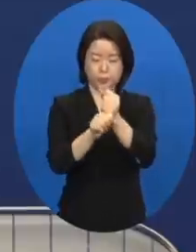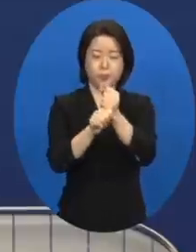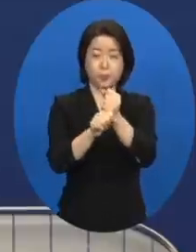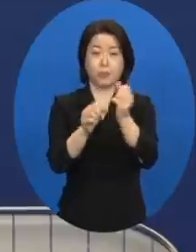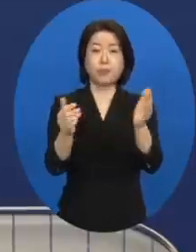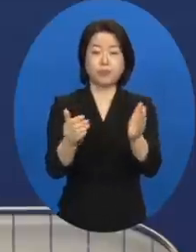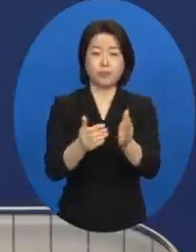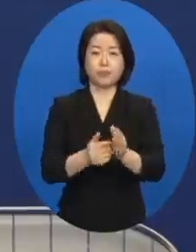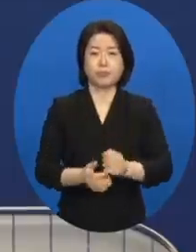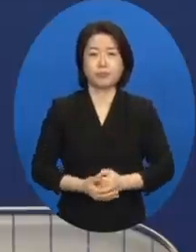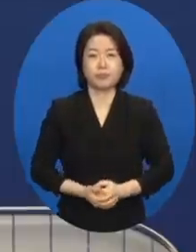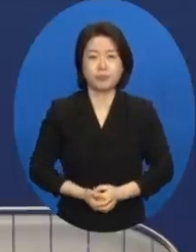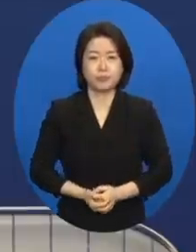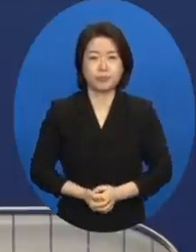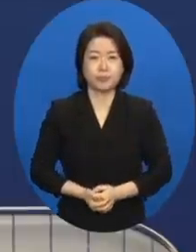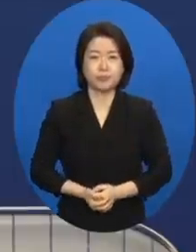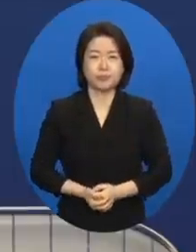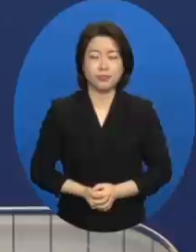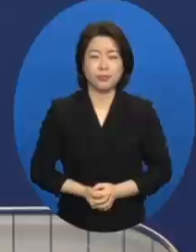내용입니다.